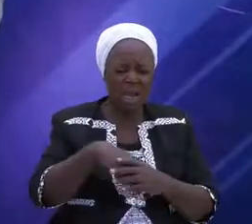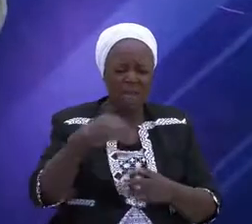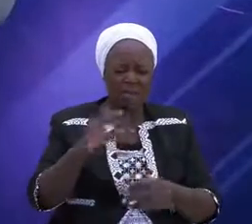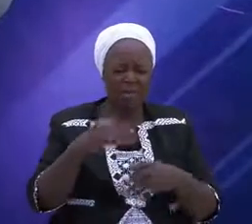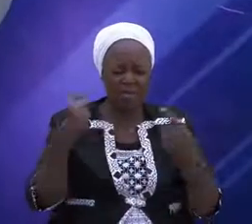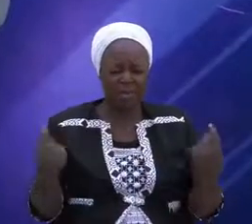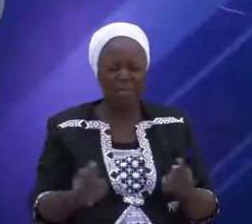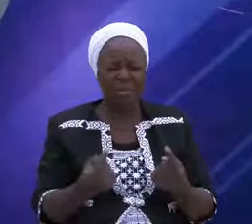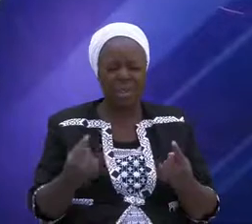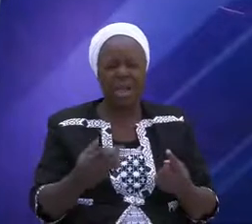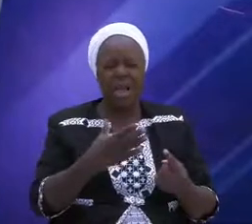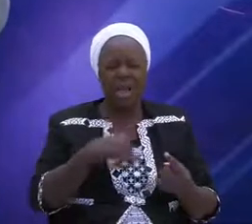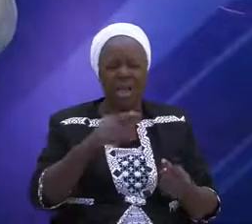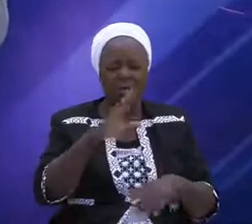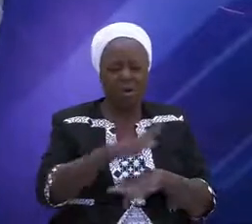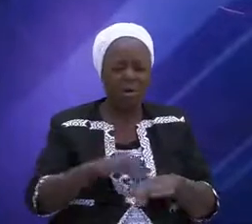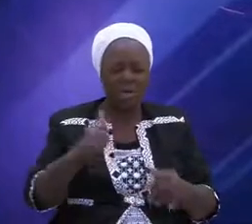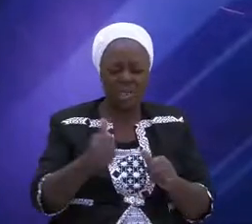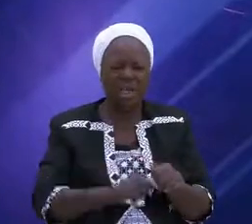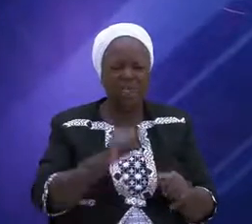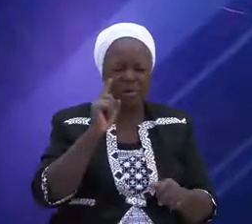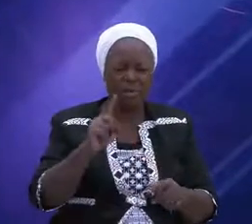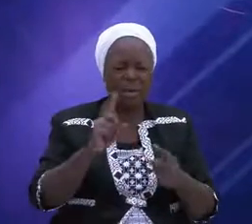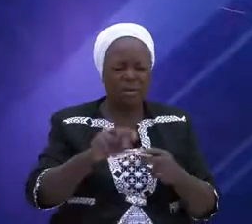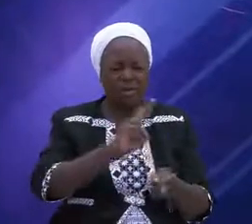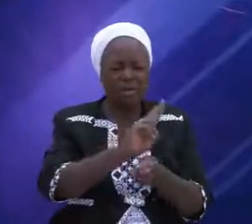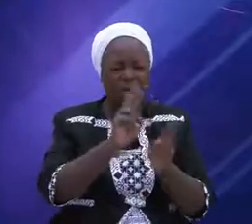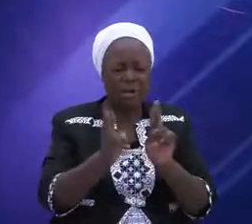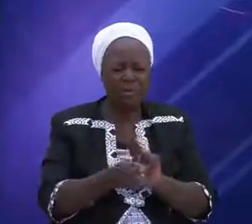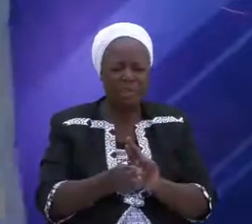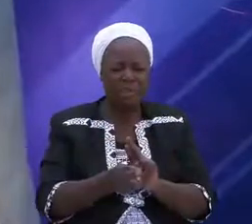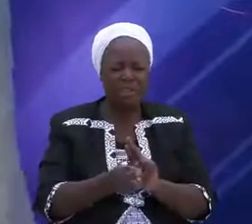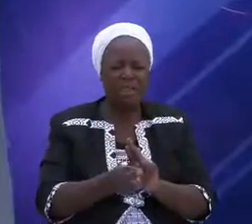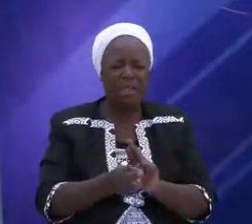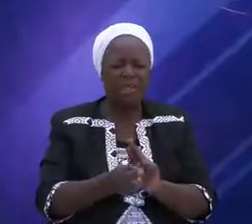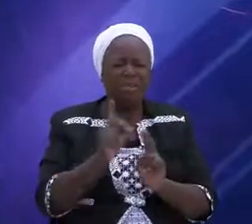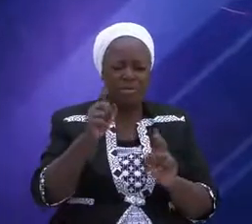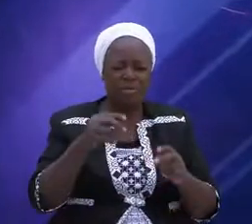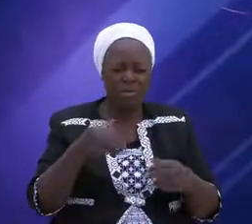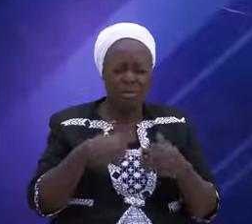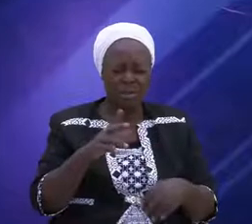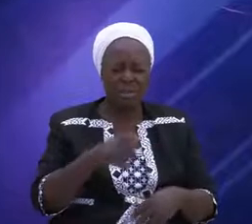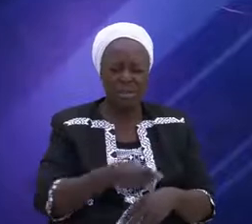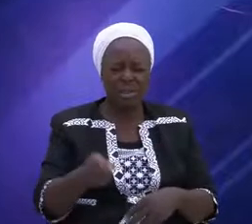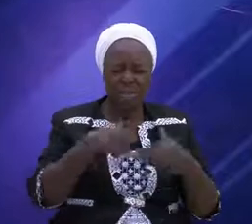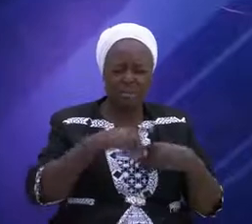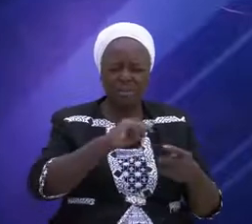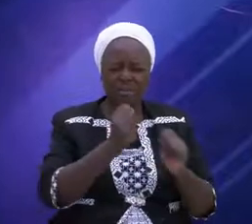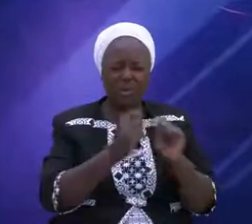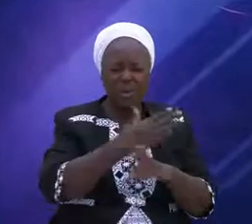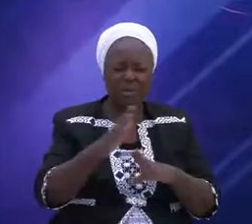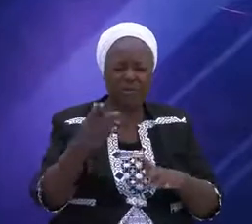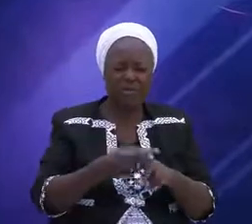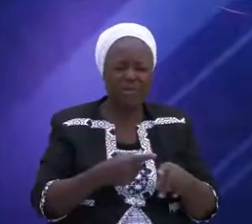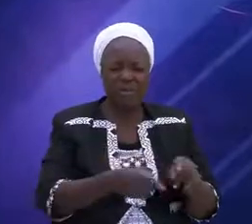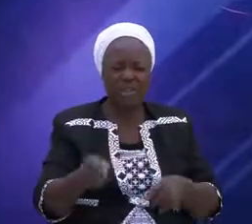péché, et tu appelles tout le monde à se repentir. Ils se sont détournés de leur péché